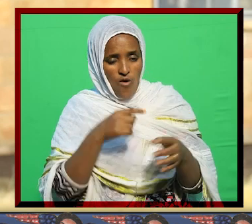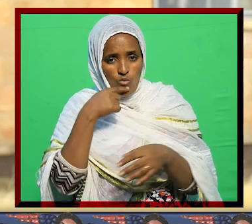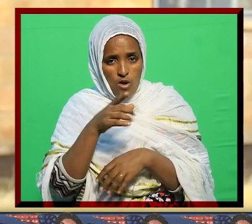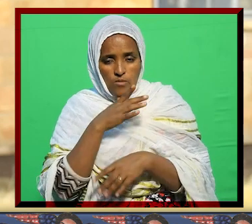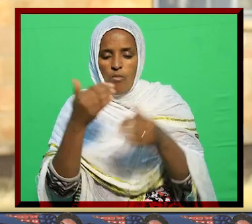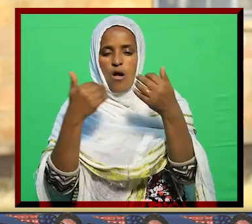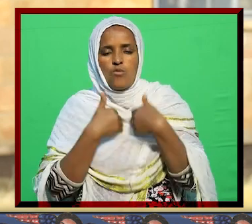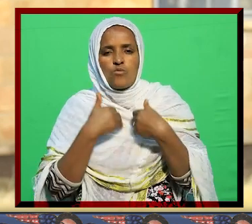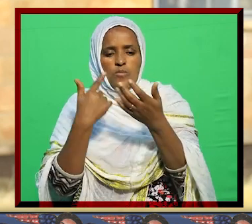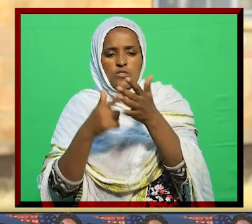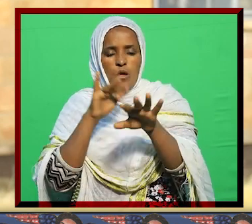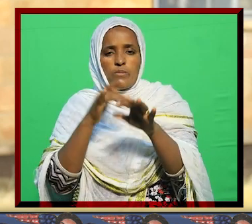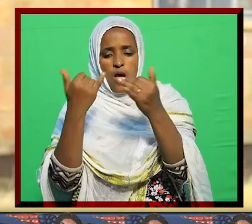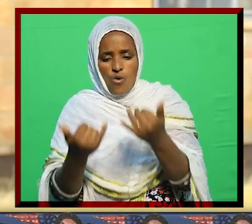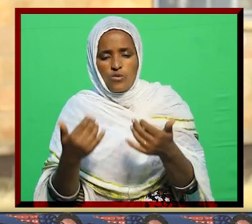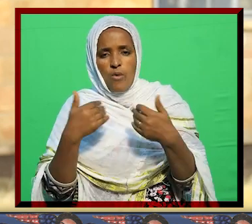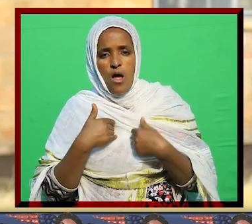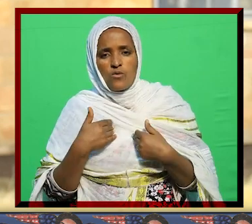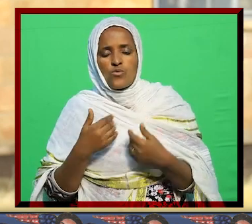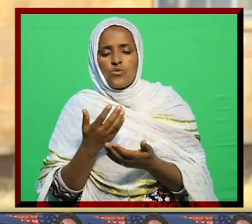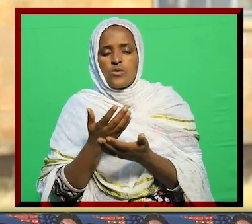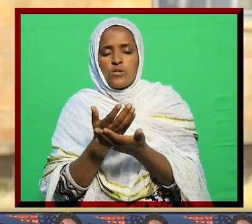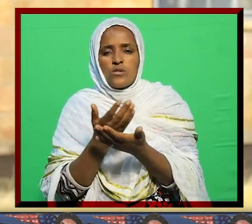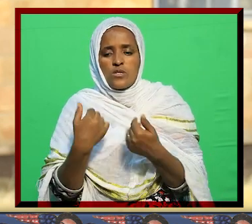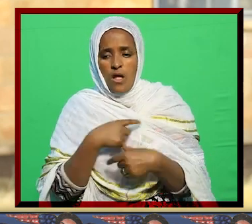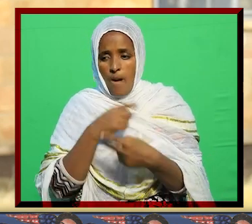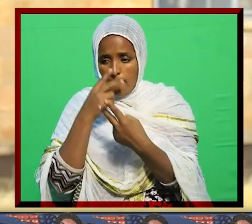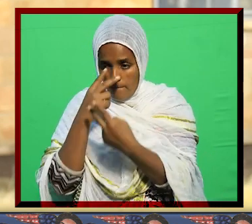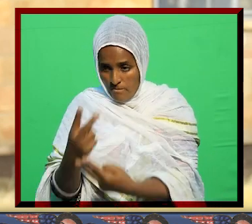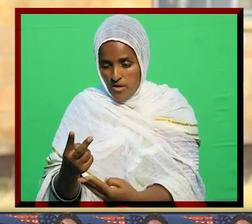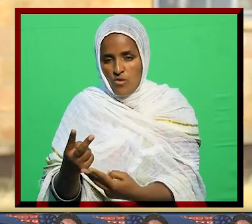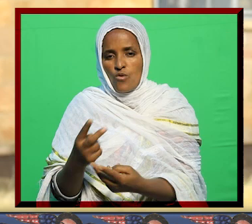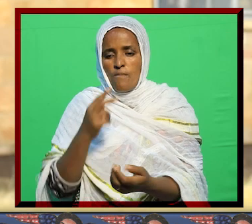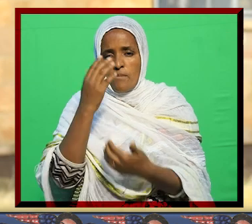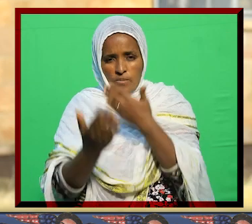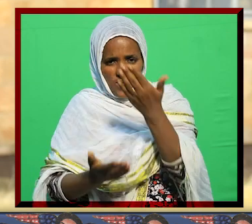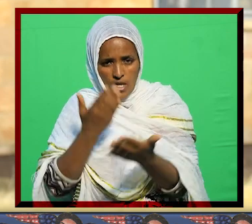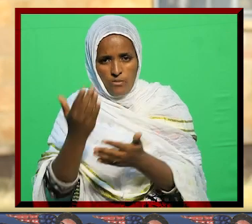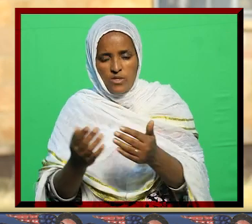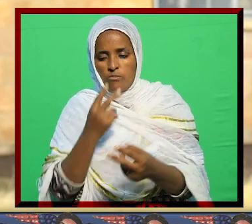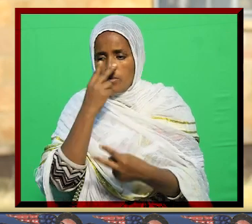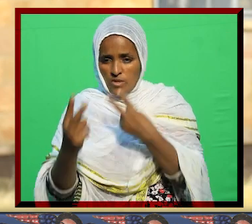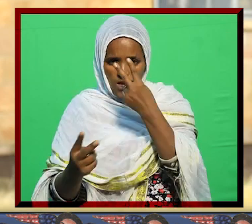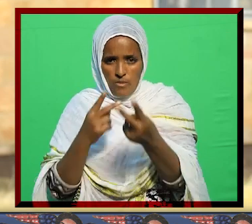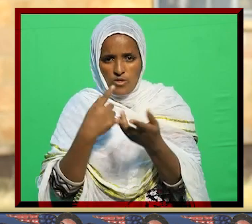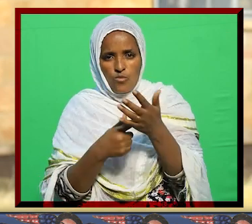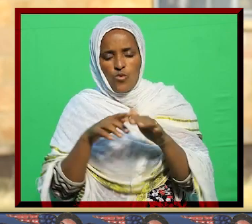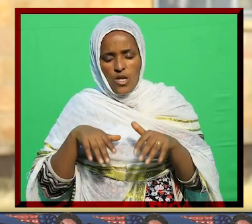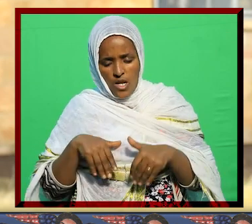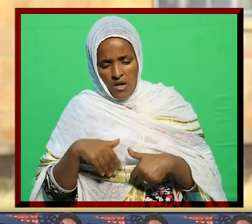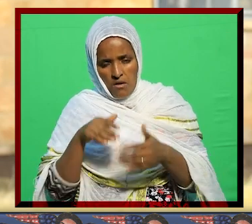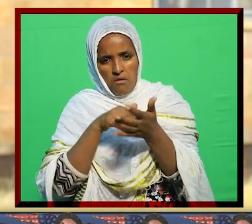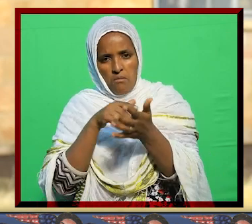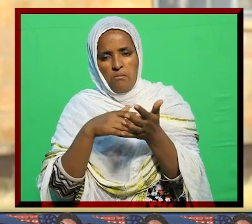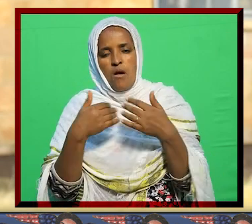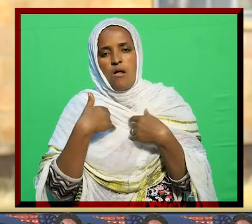አሉ። በዚያው ላይ ደግሞ አሁን ባለን ነባራዊ የቤተ ክርስቲያናችን እኛ በምናየው በምንገለገልበት በምንተያይበት ደግሞ ደከም ያልነ